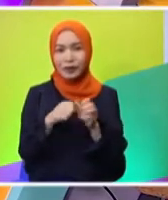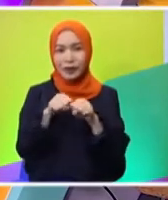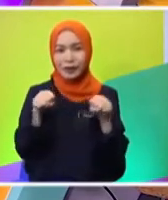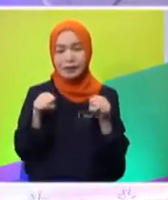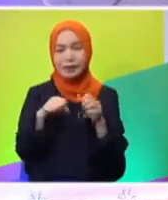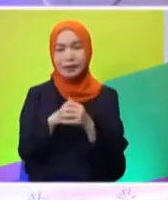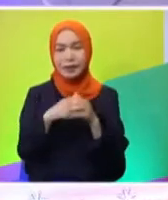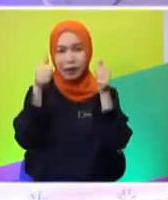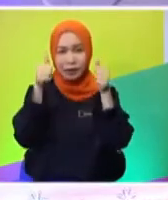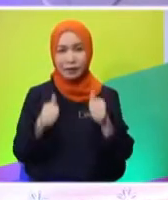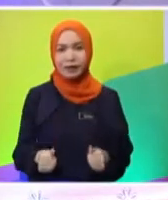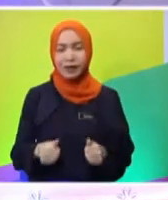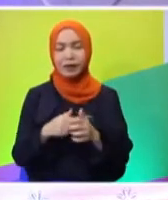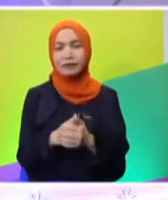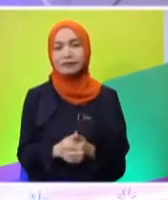tuang